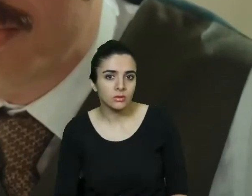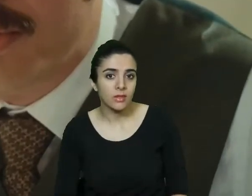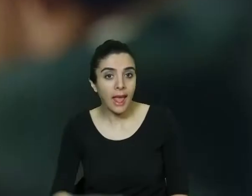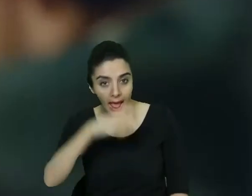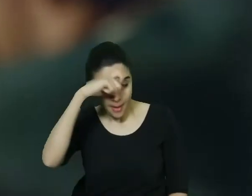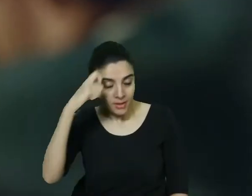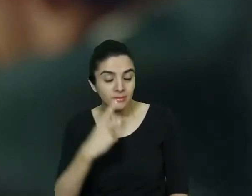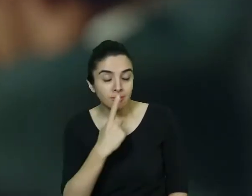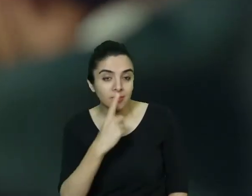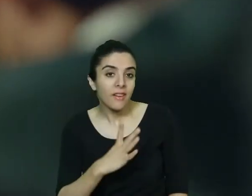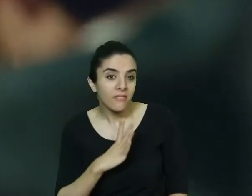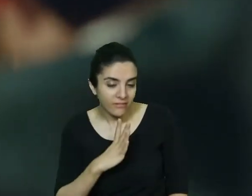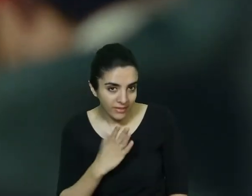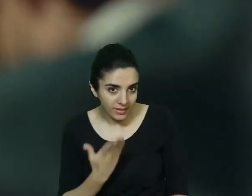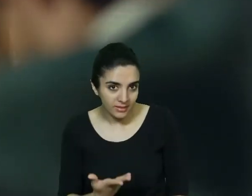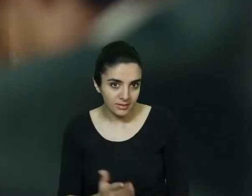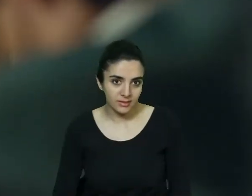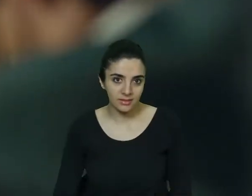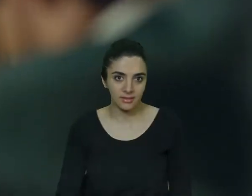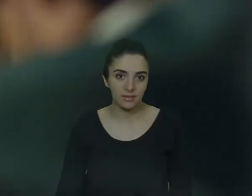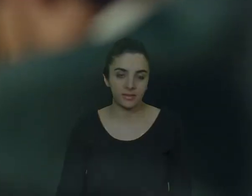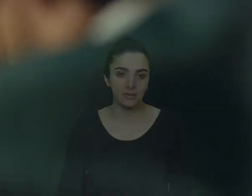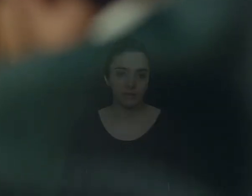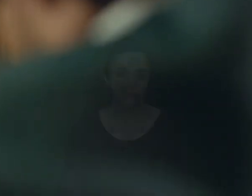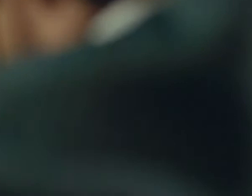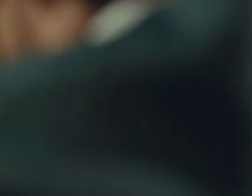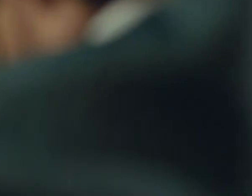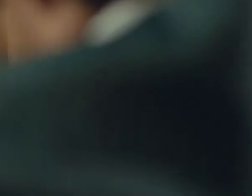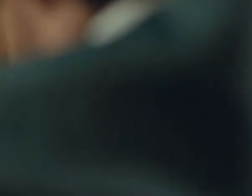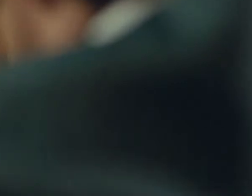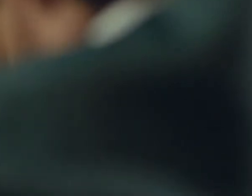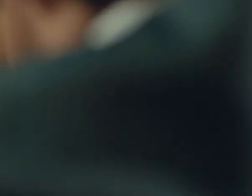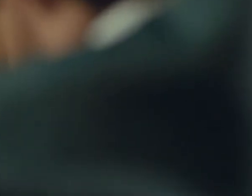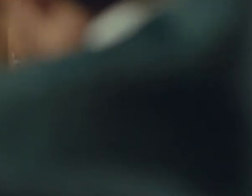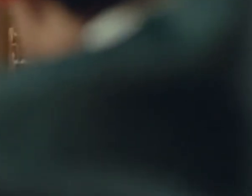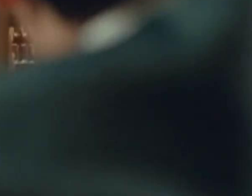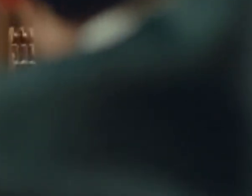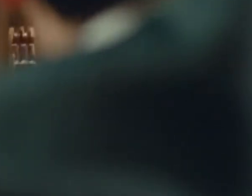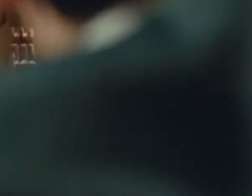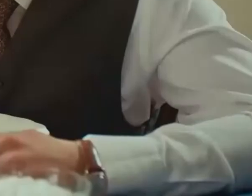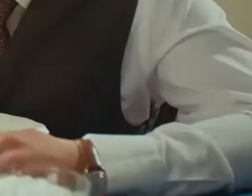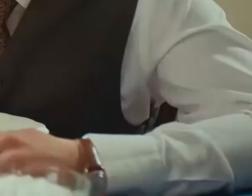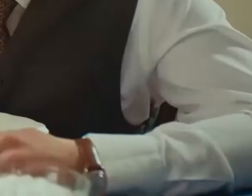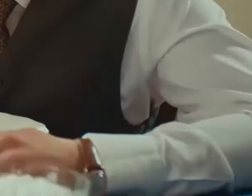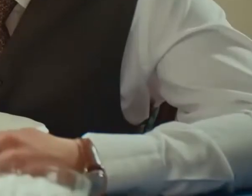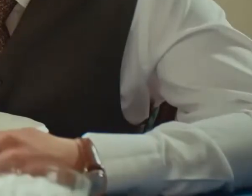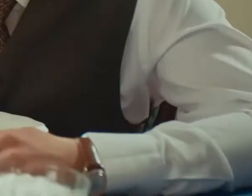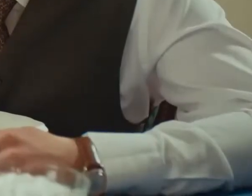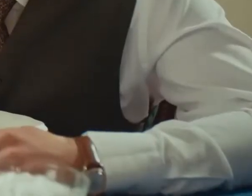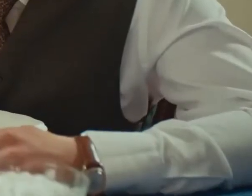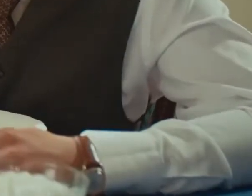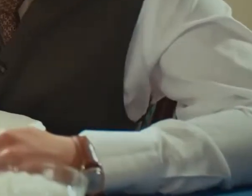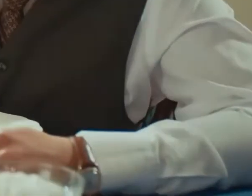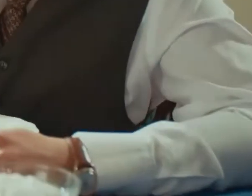Emek kokuyor. Cahit'in tepkisi tedirginliği dindirdi. Sevinerek gülümseyip yerinden kalktı. Cahit yemeğe